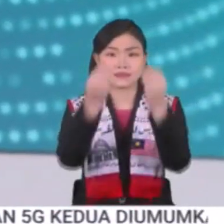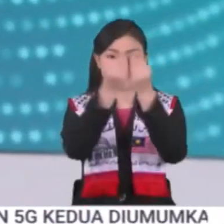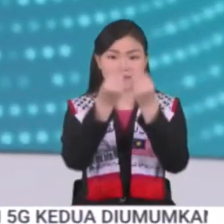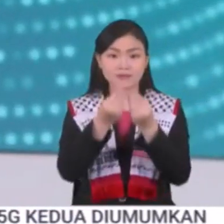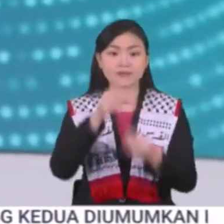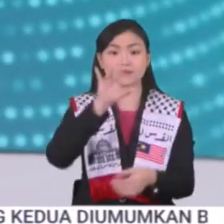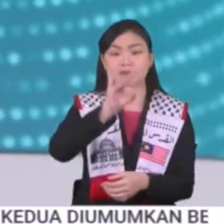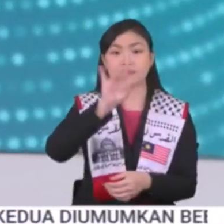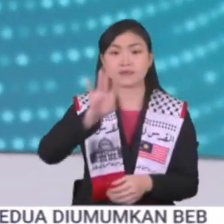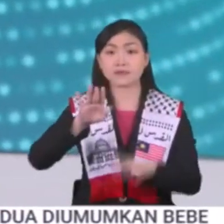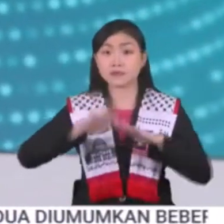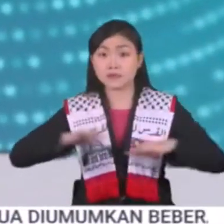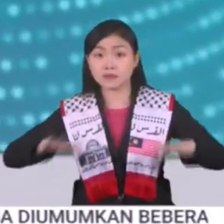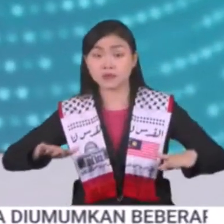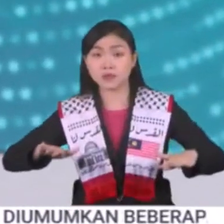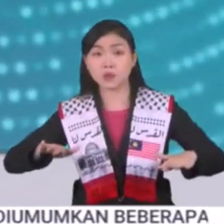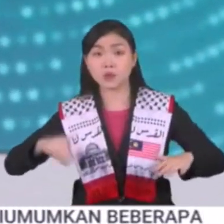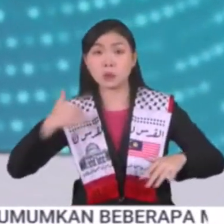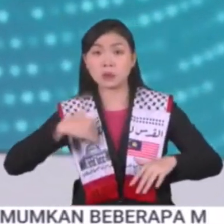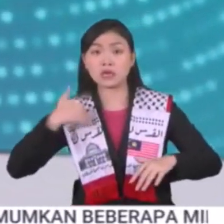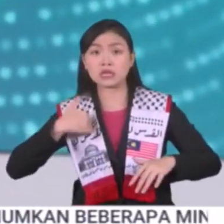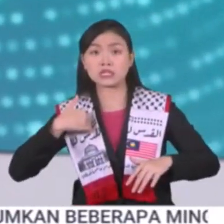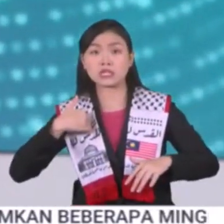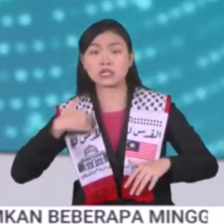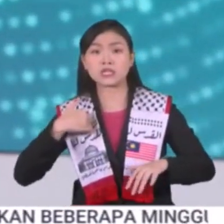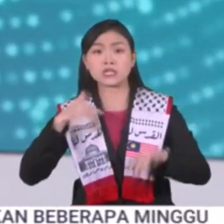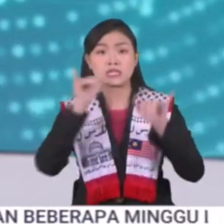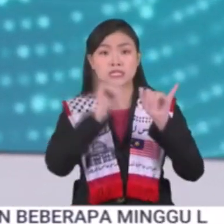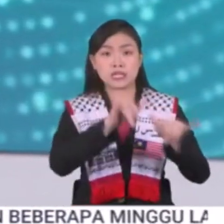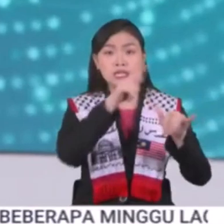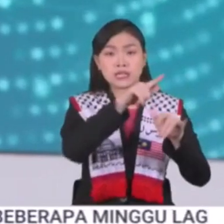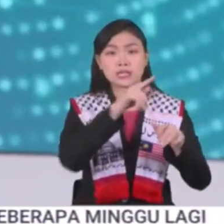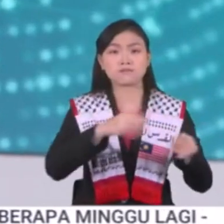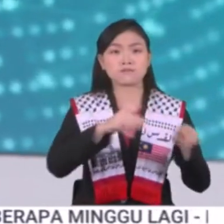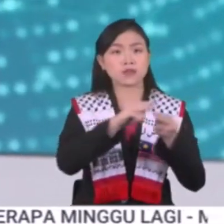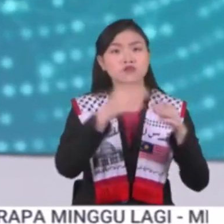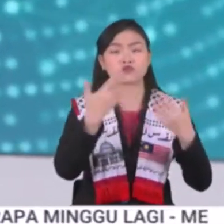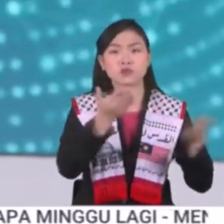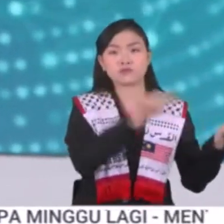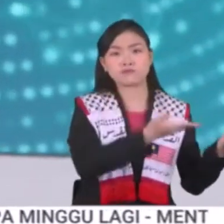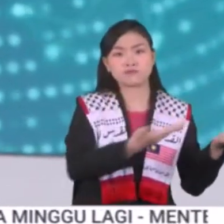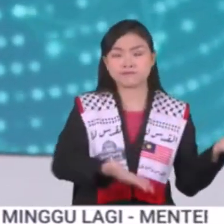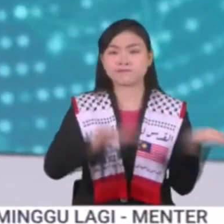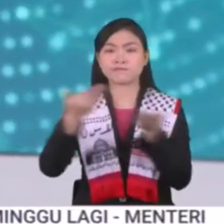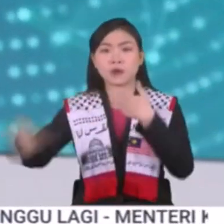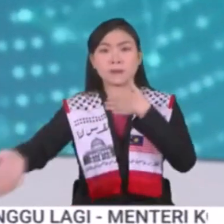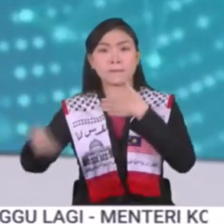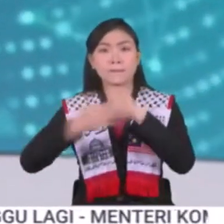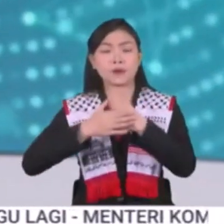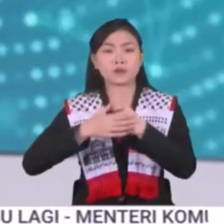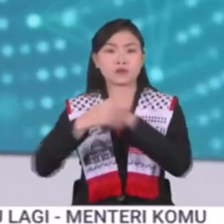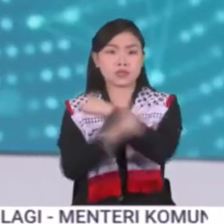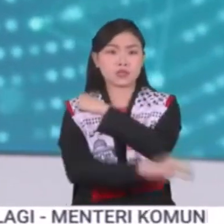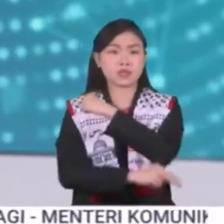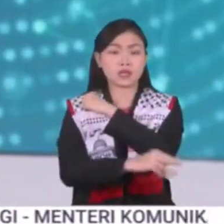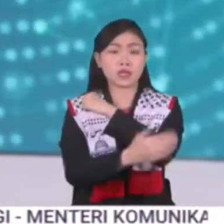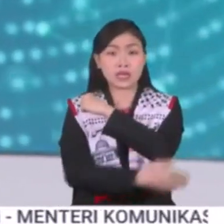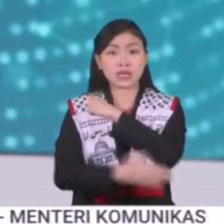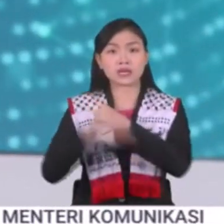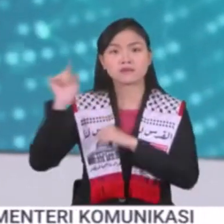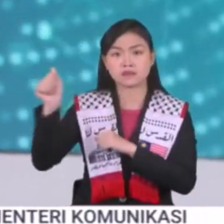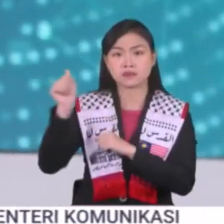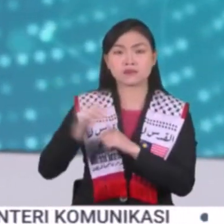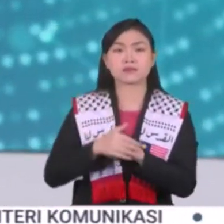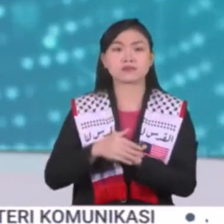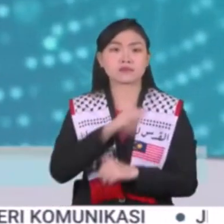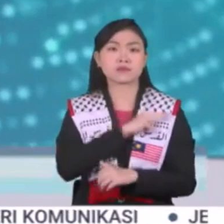Seramai 84 kanak-kanak warga asing yang menghuni Baitul Mahabbah telah dihantar pulang ke negara asal mereka. Menurut Menteri Dalam